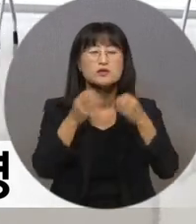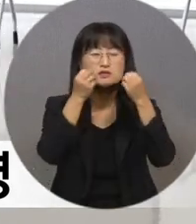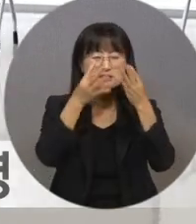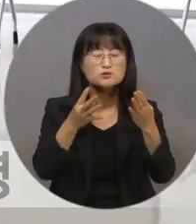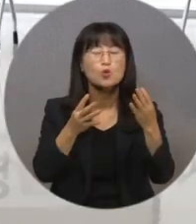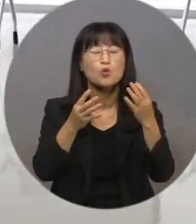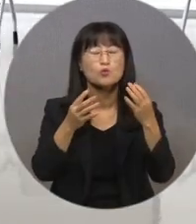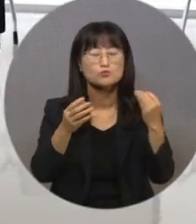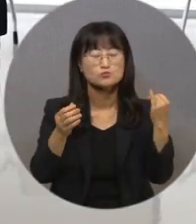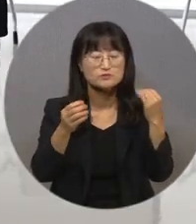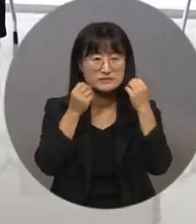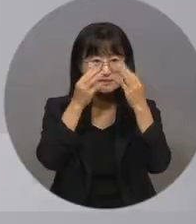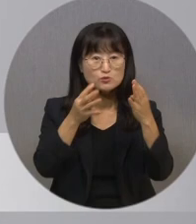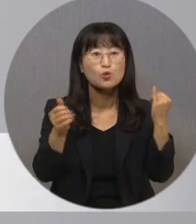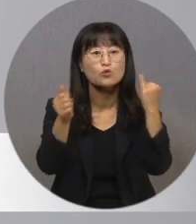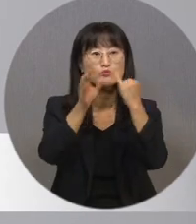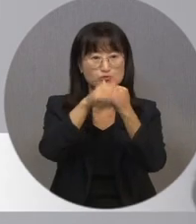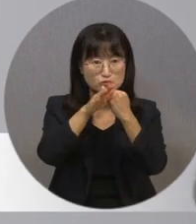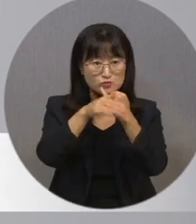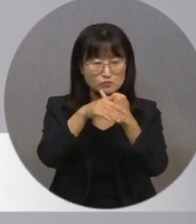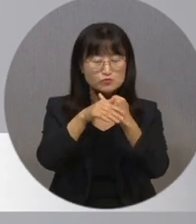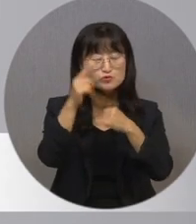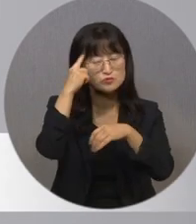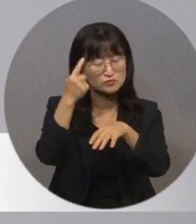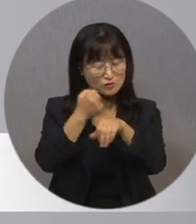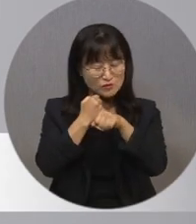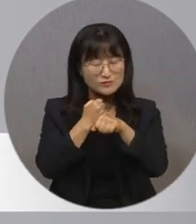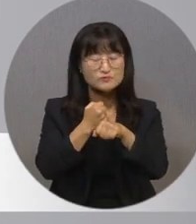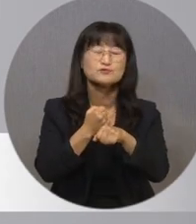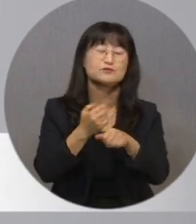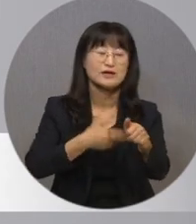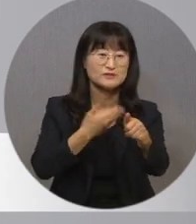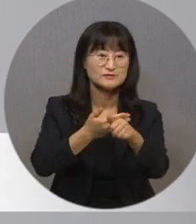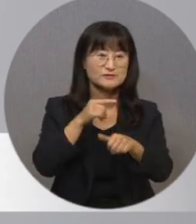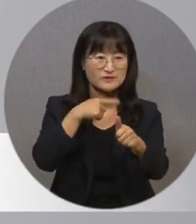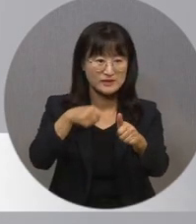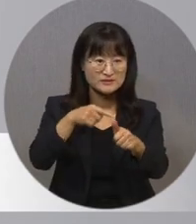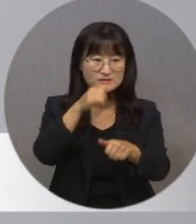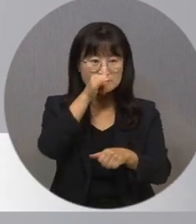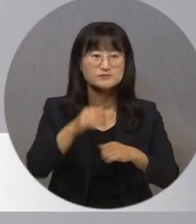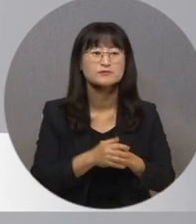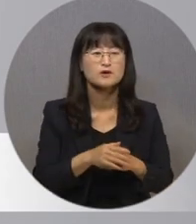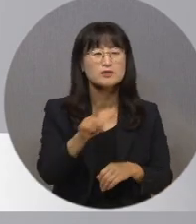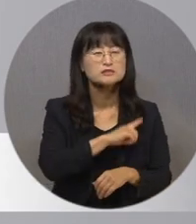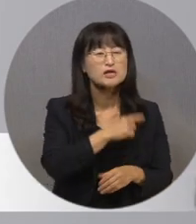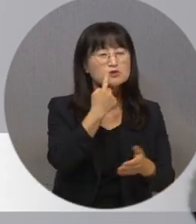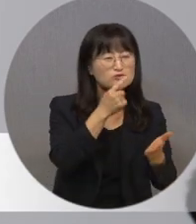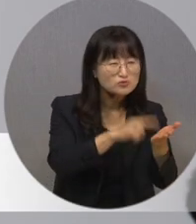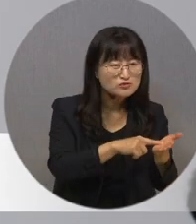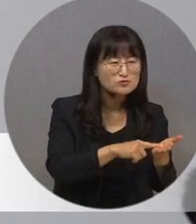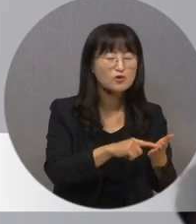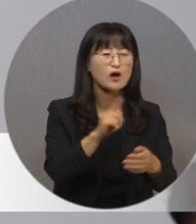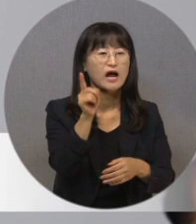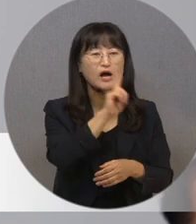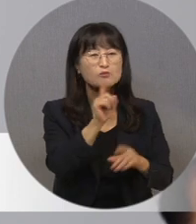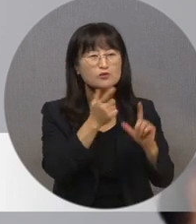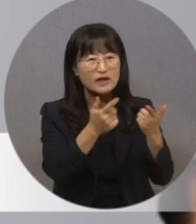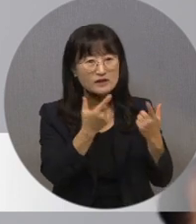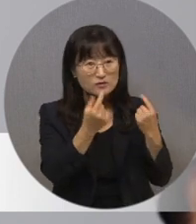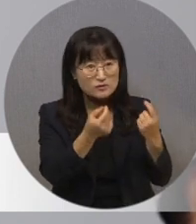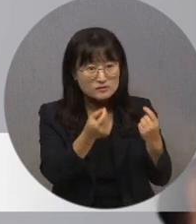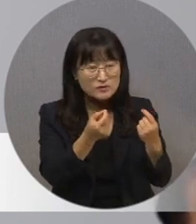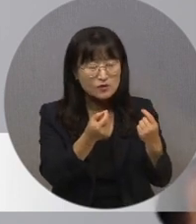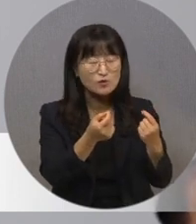생활을 운영합니다. 아주 쉽고 아무것도 아닌 것 같지만 제일 인생에 중요한 부분이니까 두 사람이